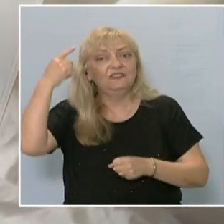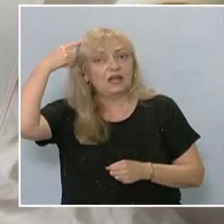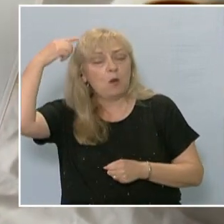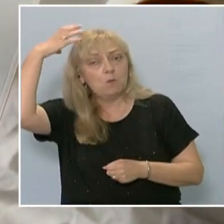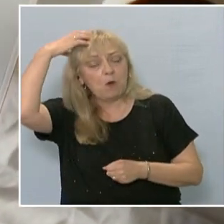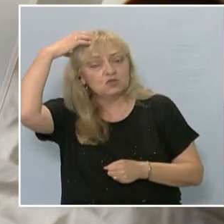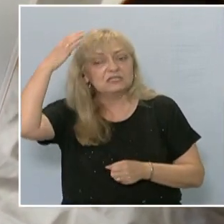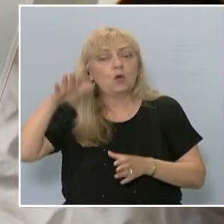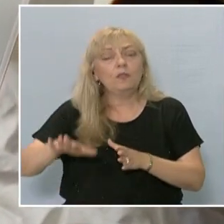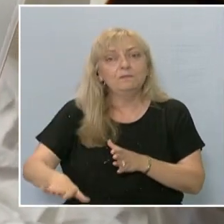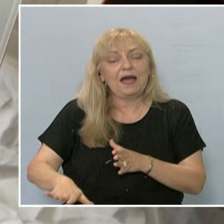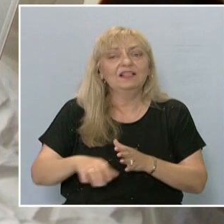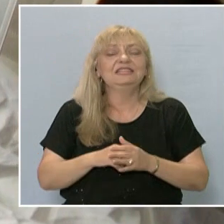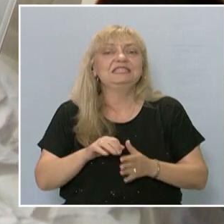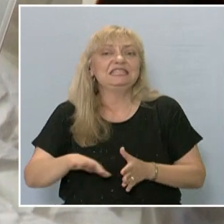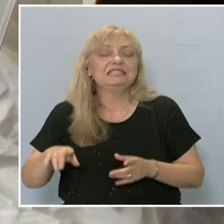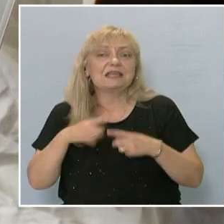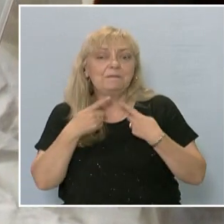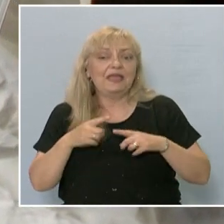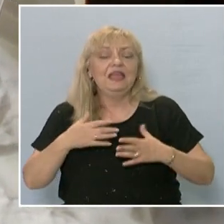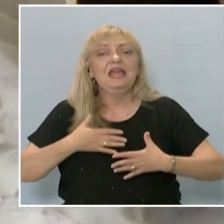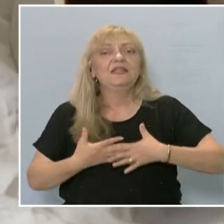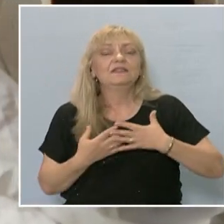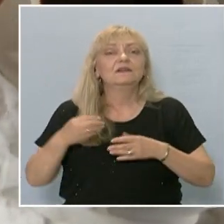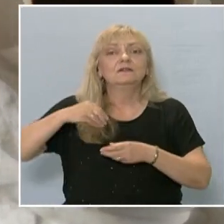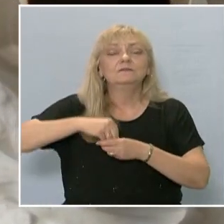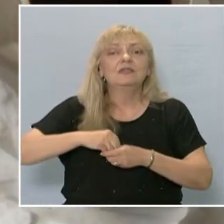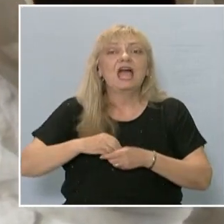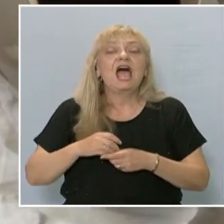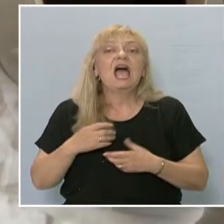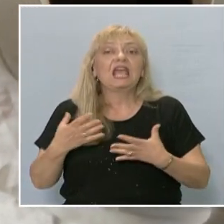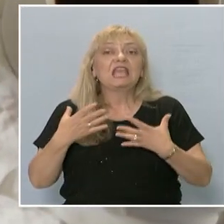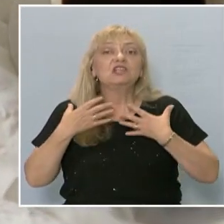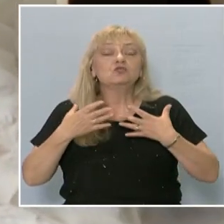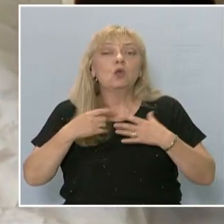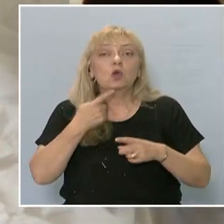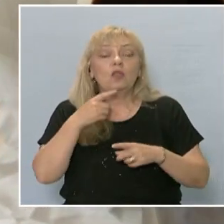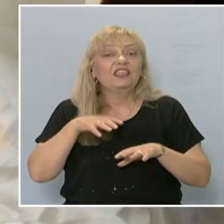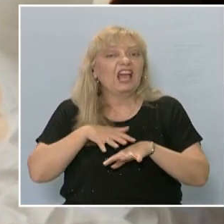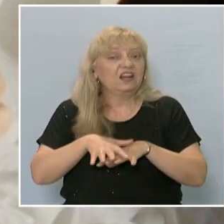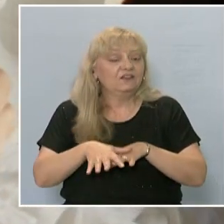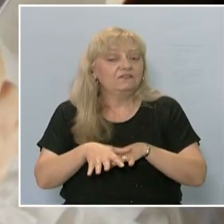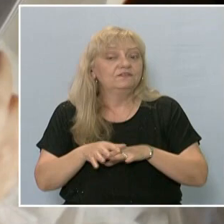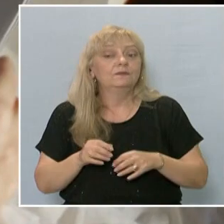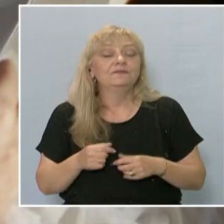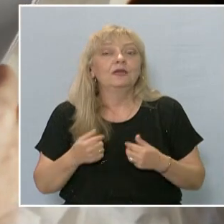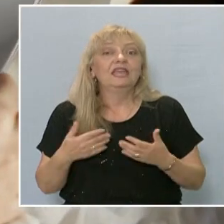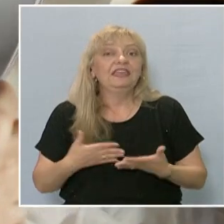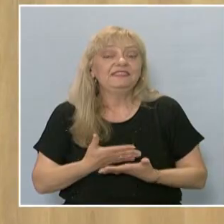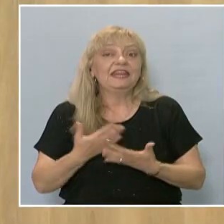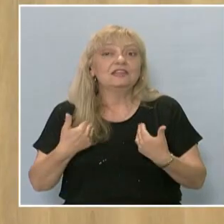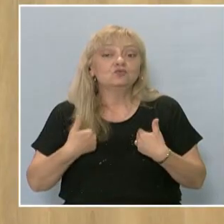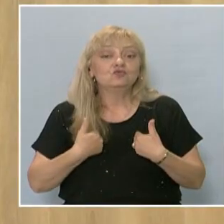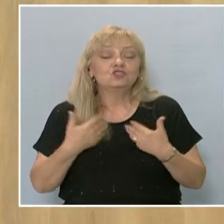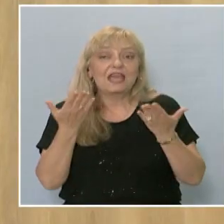малките деца от малки пеят танцуването вкарва богата на кислород кръв много е интересно как нашите курсисти много бързо откриват че